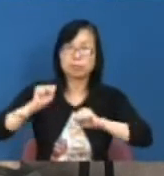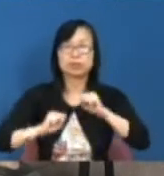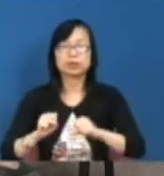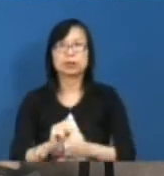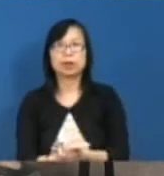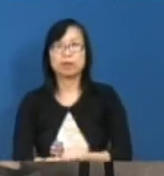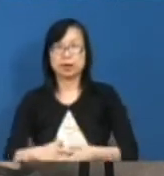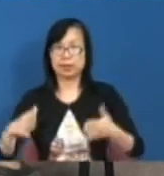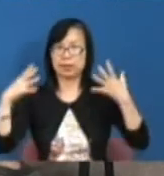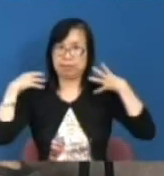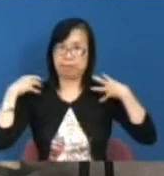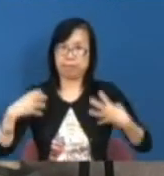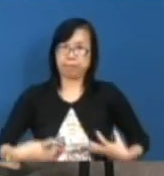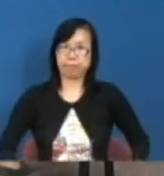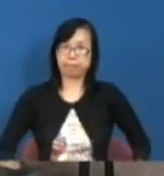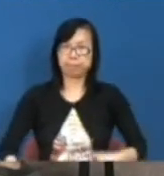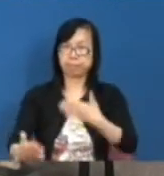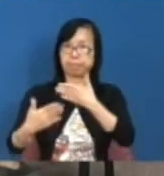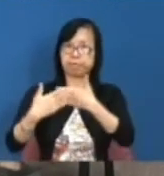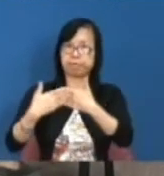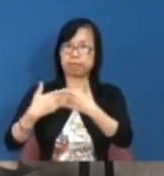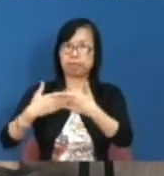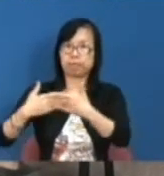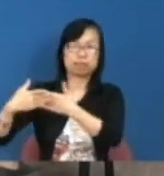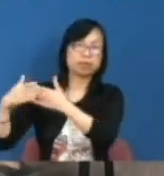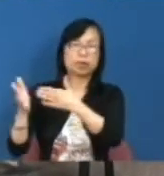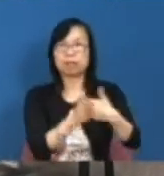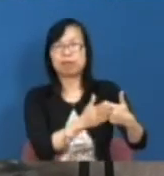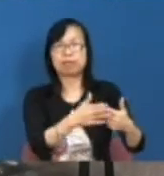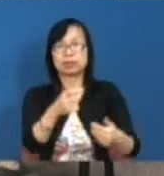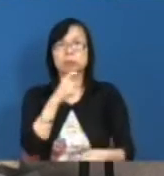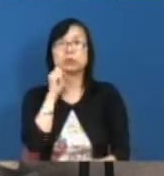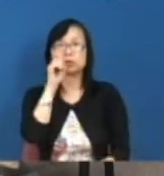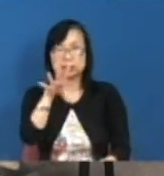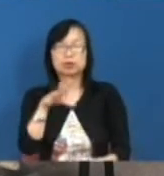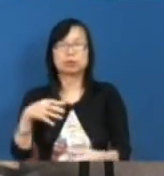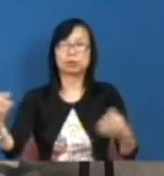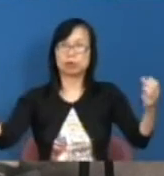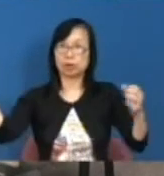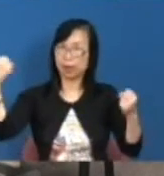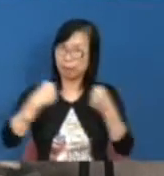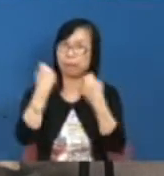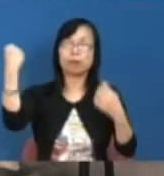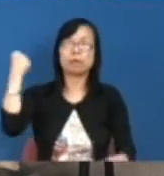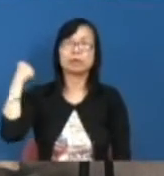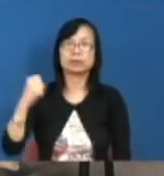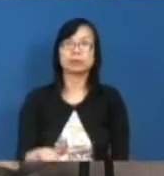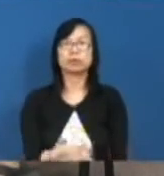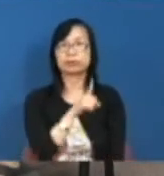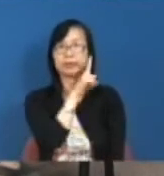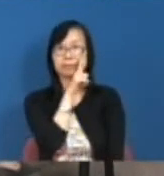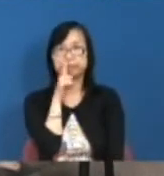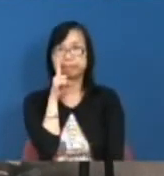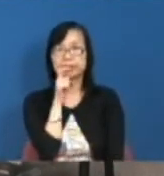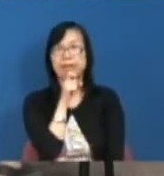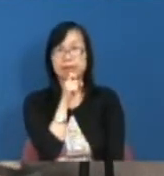肢體接觸， 肢體的力來推開一些東西，這樣叫暴力，就是這樣的。而靜默的有